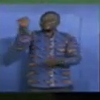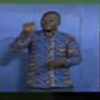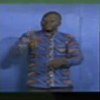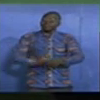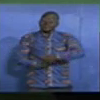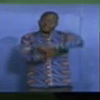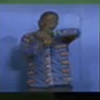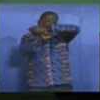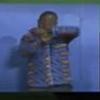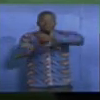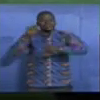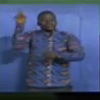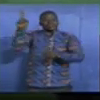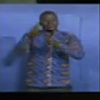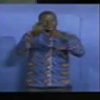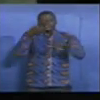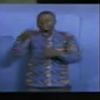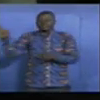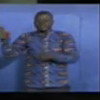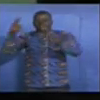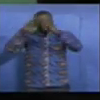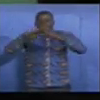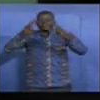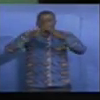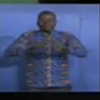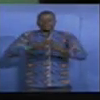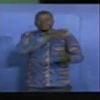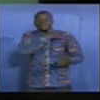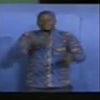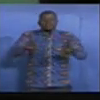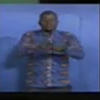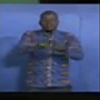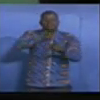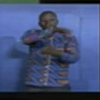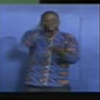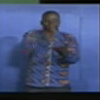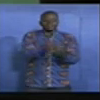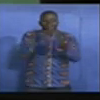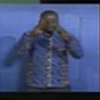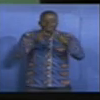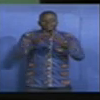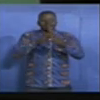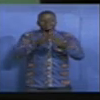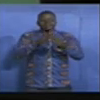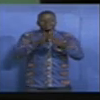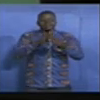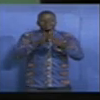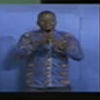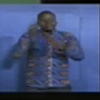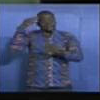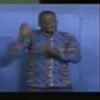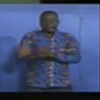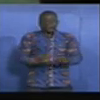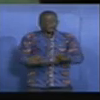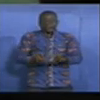les zones les plus reculées du Burkina et même dans certains centres urbains. Les faits et gestes des Kogloé,